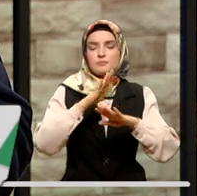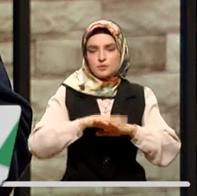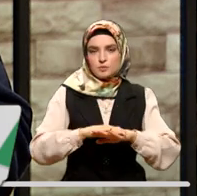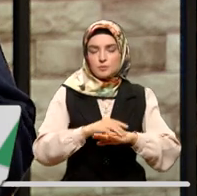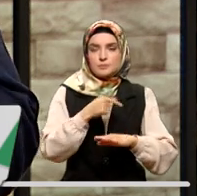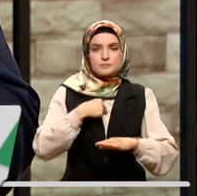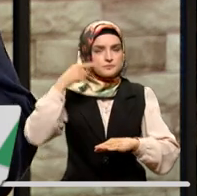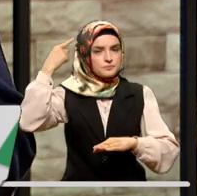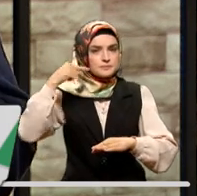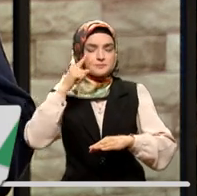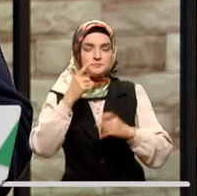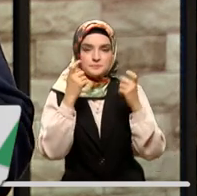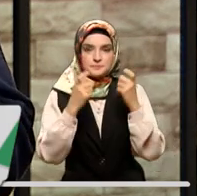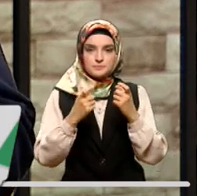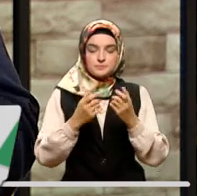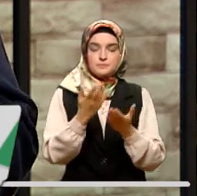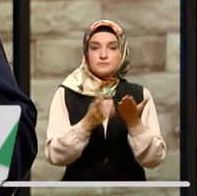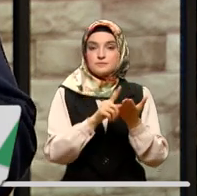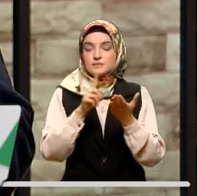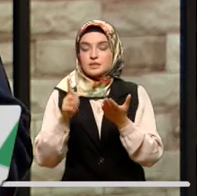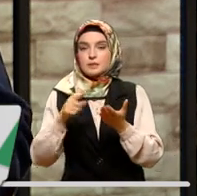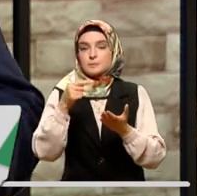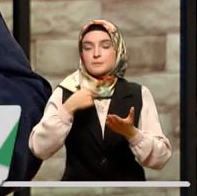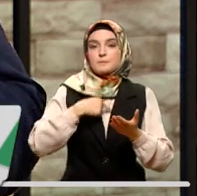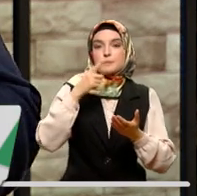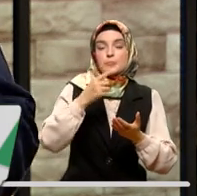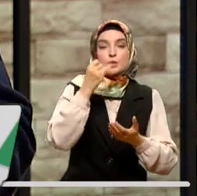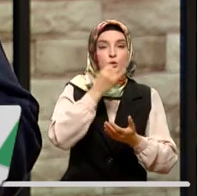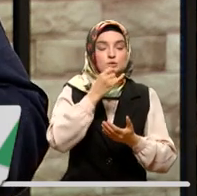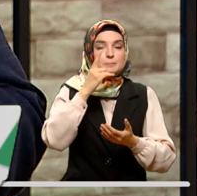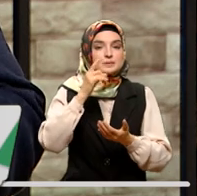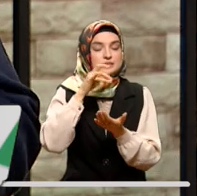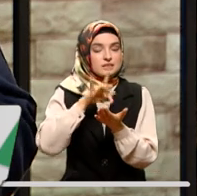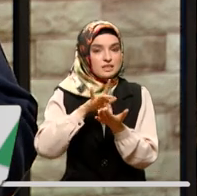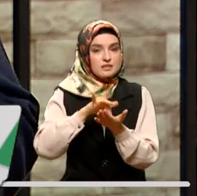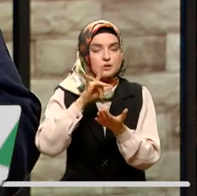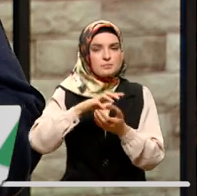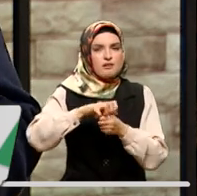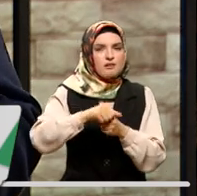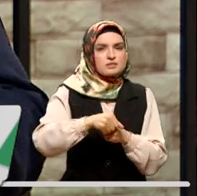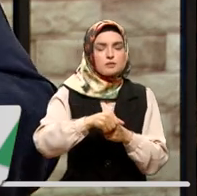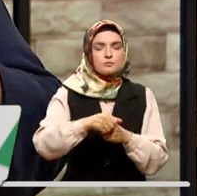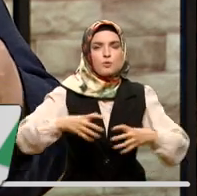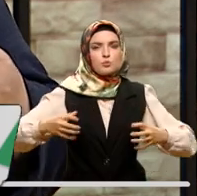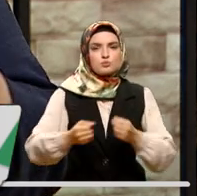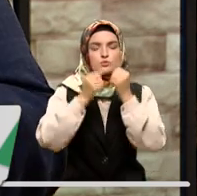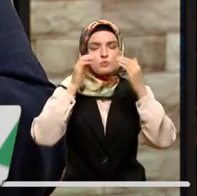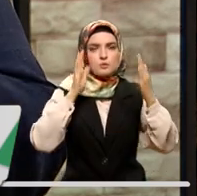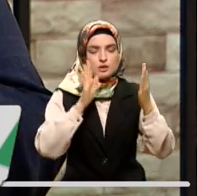bir yerde belki de ahirette beni bir kötülükten, bir cezadan, bir azaptan kurtulup